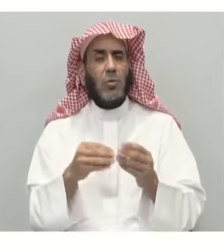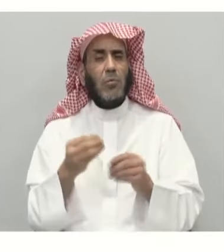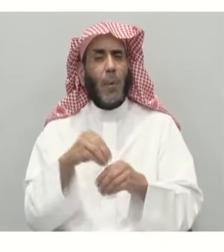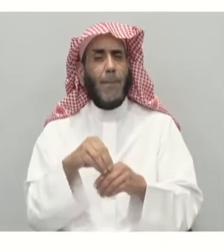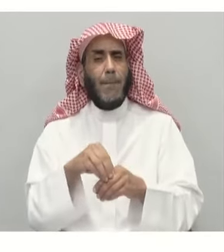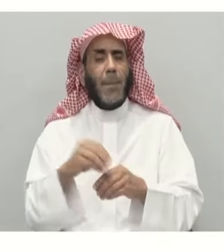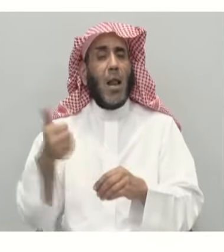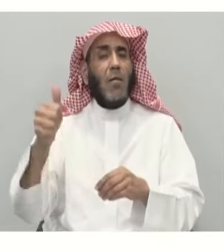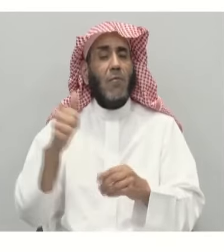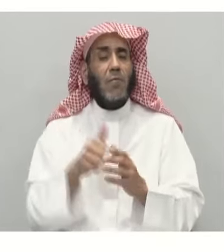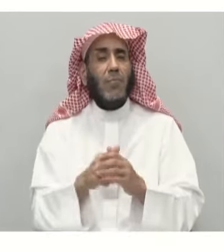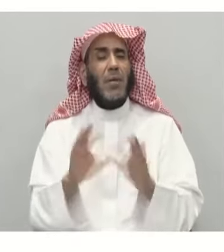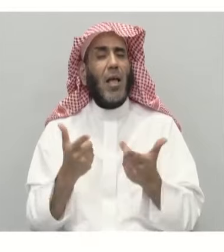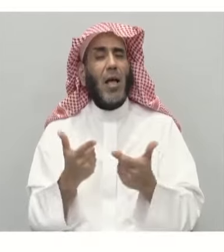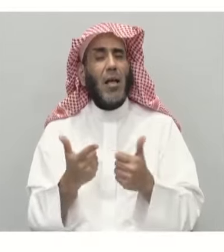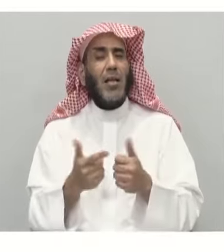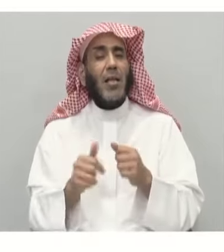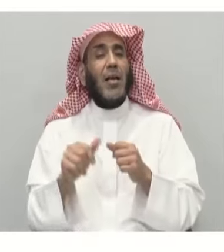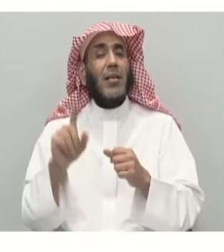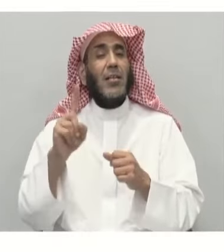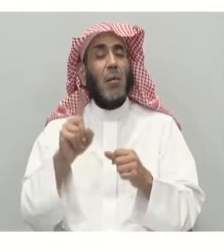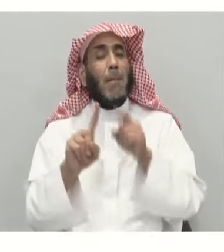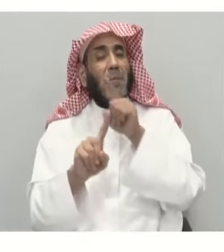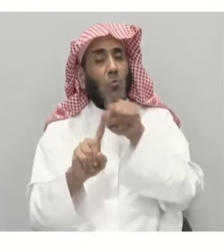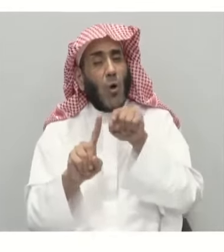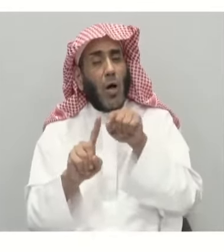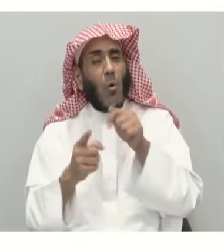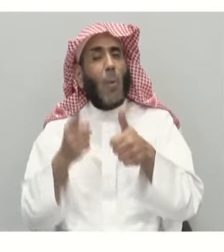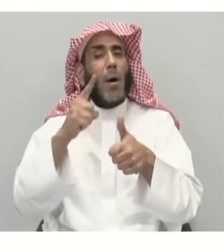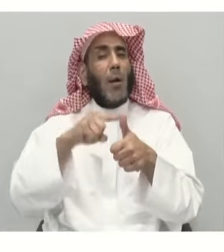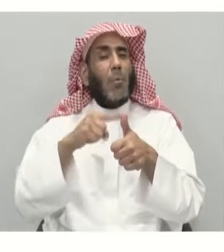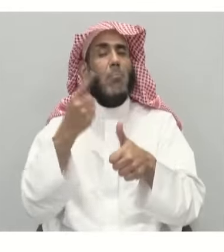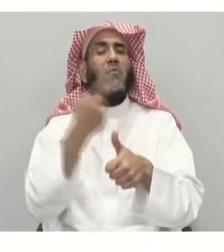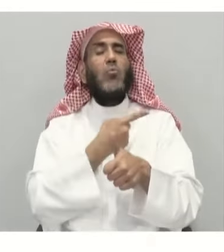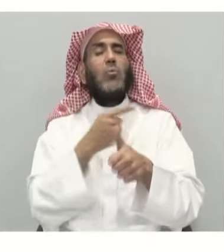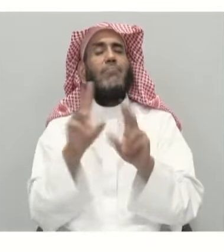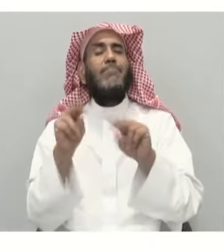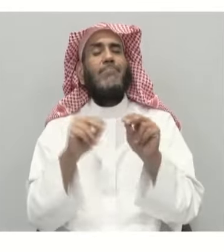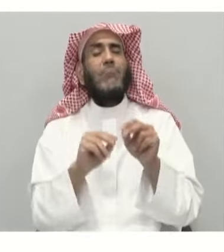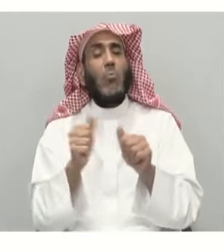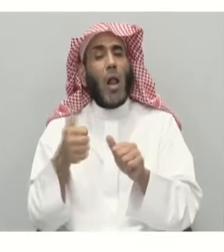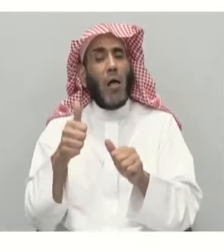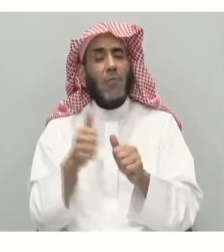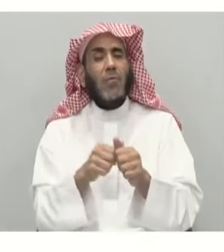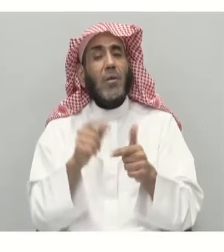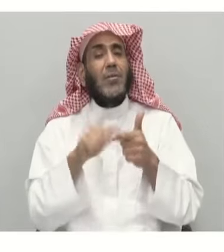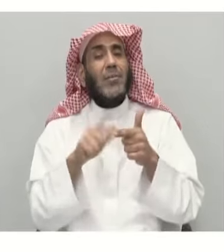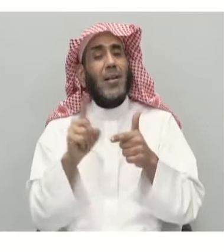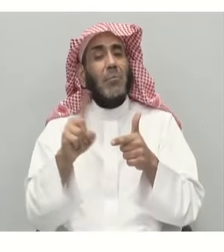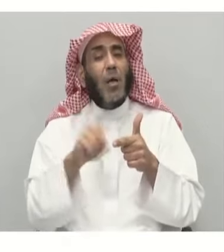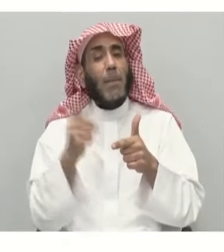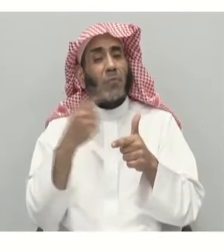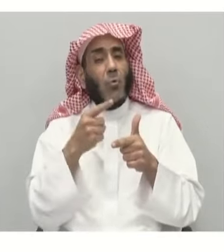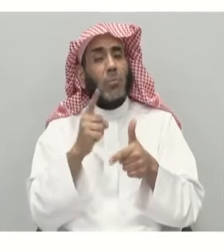على الالف اذا كانت مفتوحه وما قبلها مفتوح تكتب على الالف اذا كانت